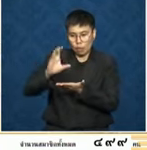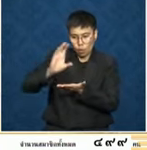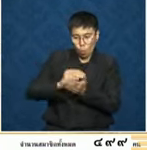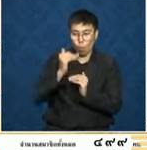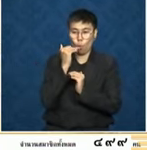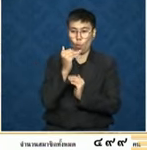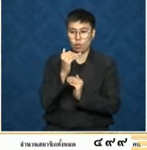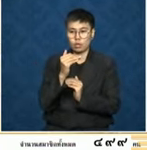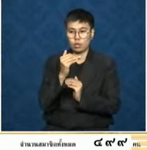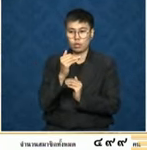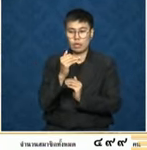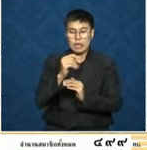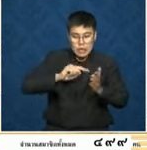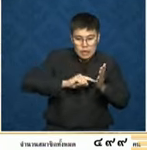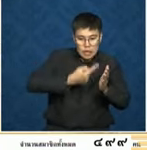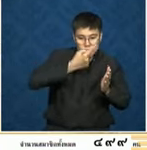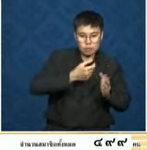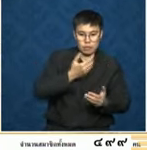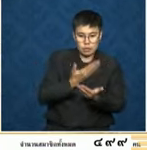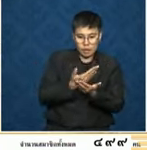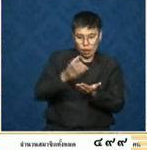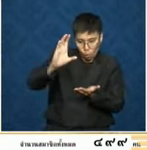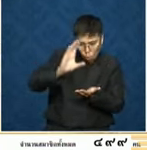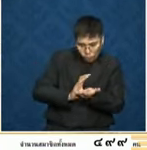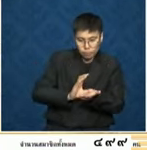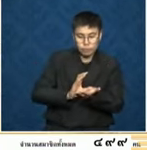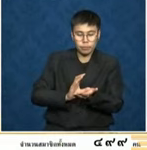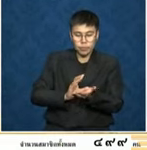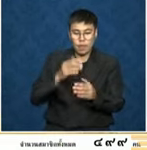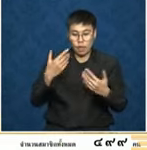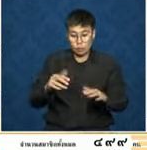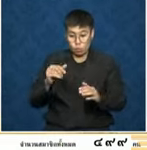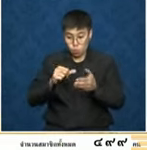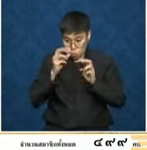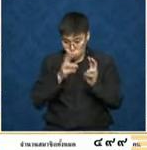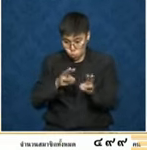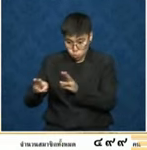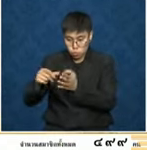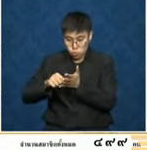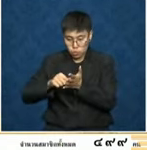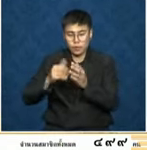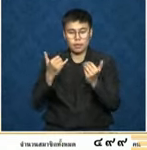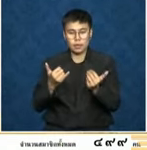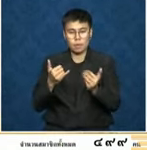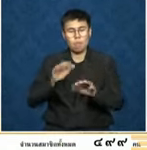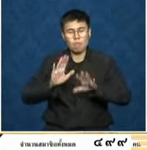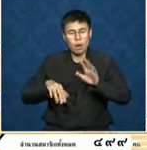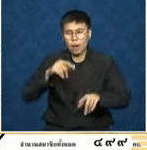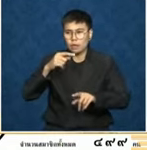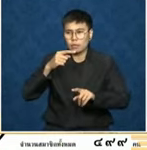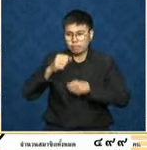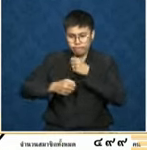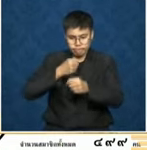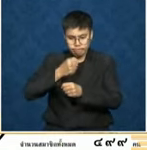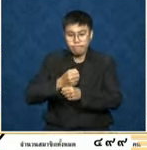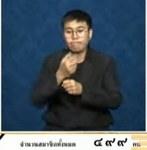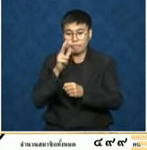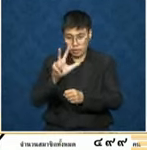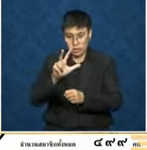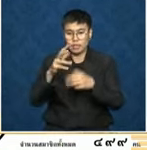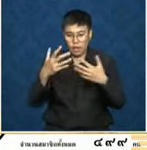ให้เป็นต้นของปีงบประมาณนะครับซึ่งวิธีแก้วิธีเนี้ยใช้ระยะเวลาเนี่ยประมาณ3ปีนะครับเต็มที่คือปีห